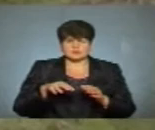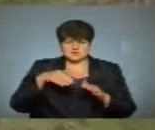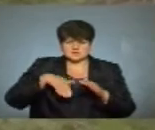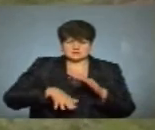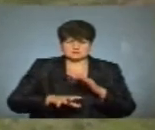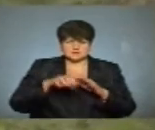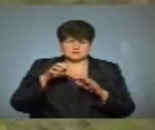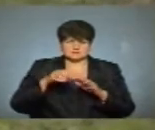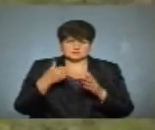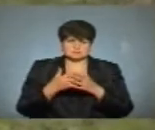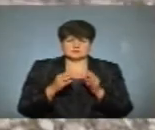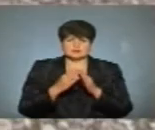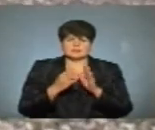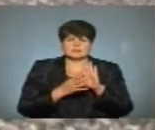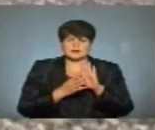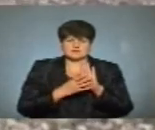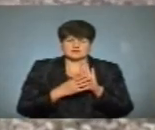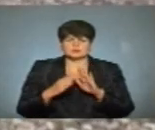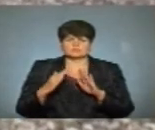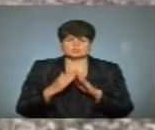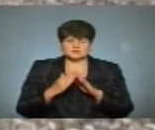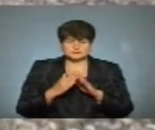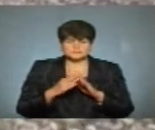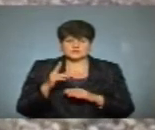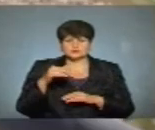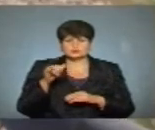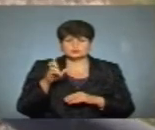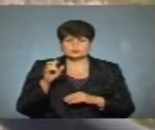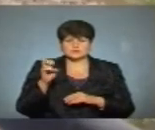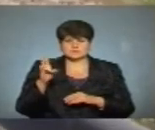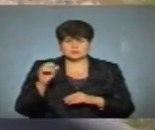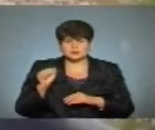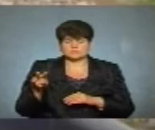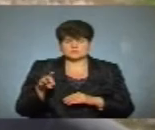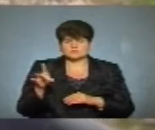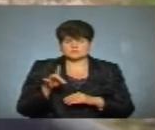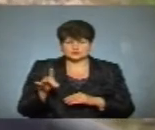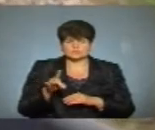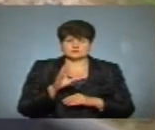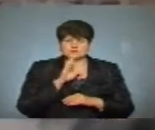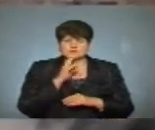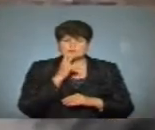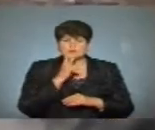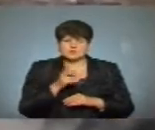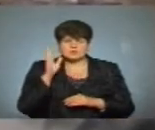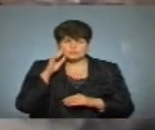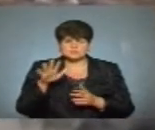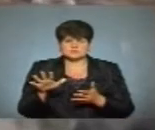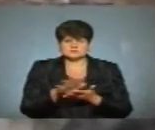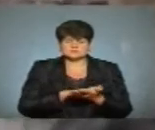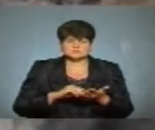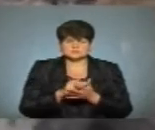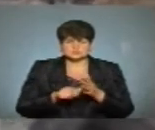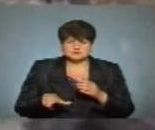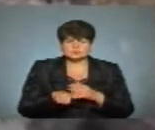підвалів. Орієнтовно теж десь 9 будинків. А це село Дубенка Монастириського району. Староста Тетяна Лихацька показує, як вода розмила дорогу на